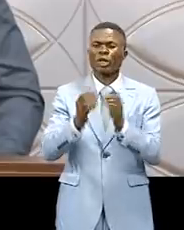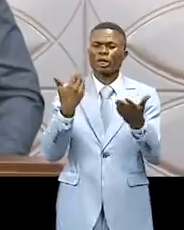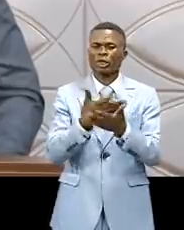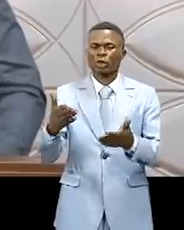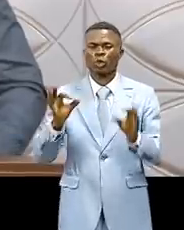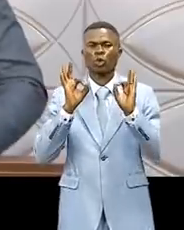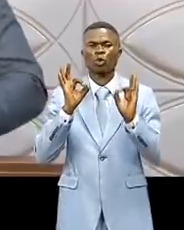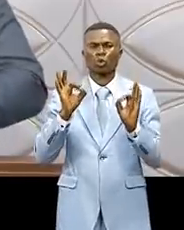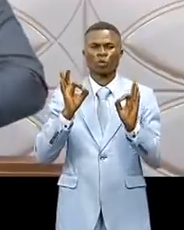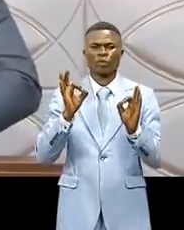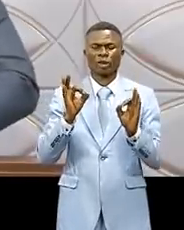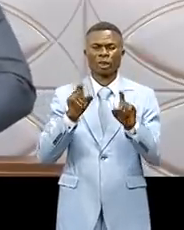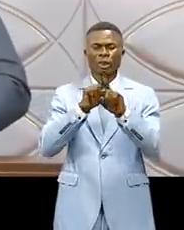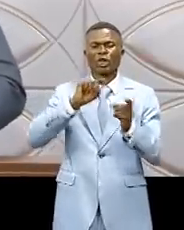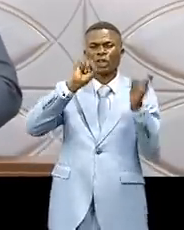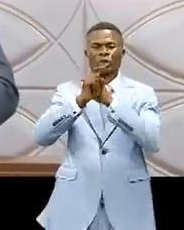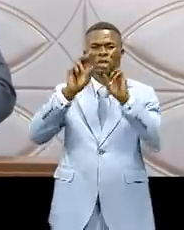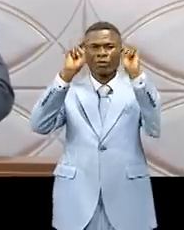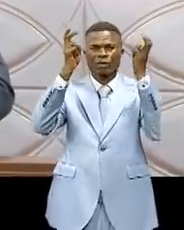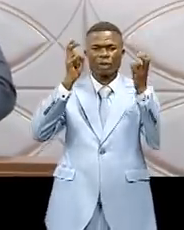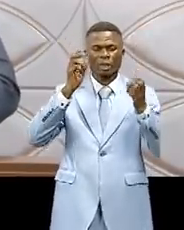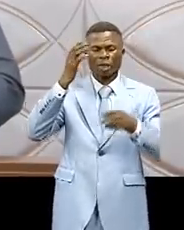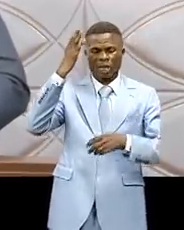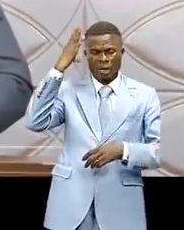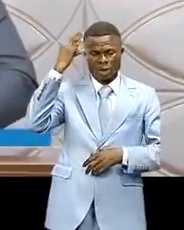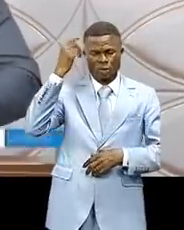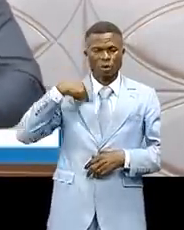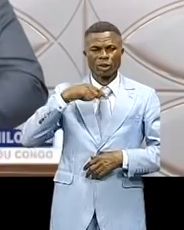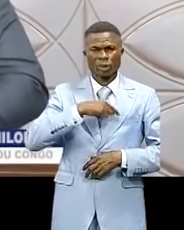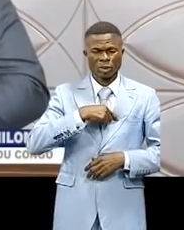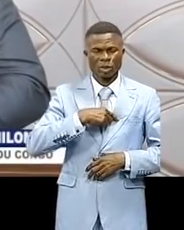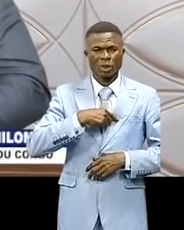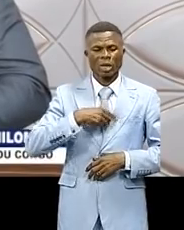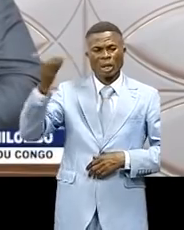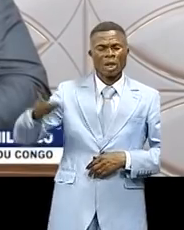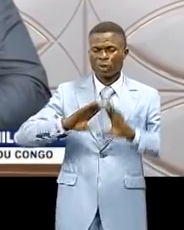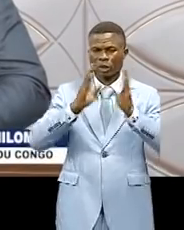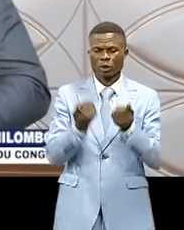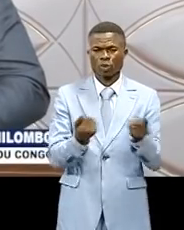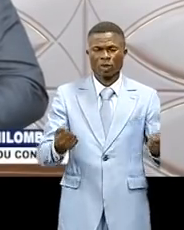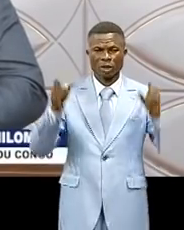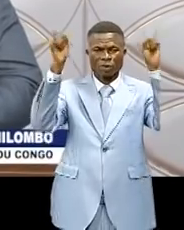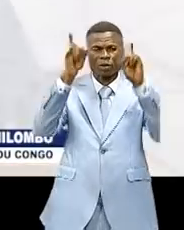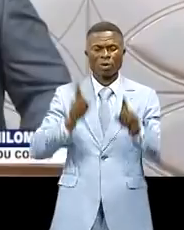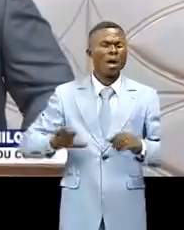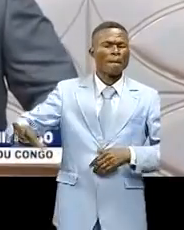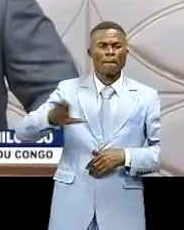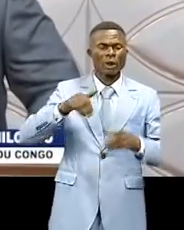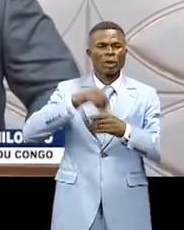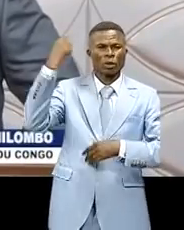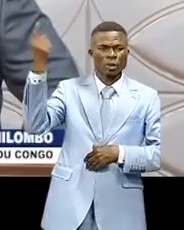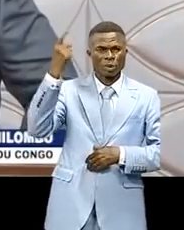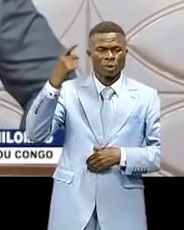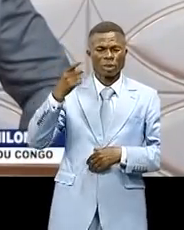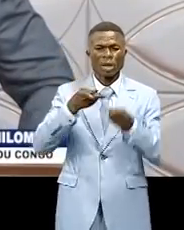et de modernisation de notre savoir vivre et de l'accueil de tous les enfants du continent où qu il soit n de la place de